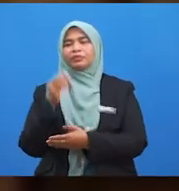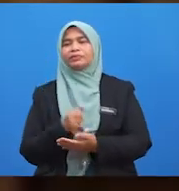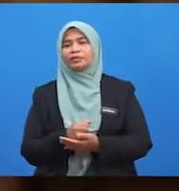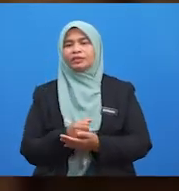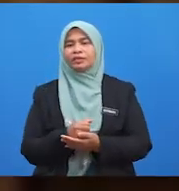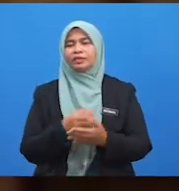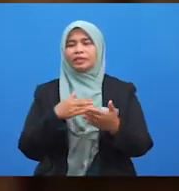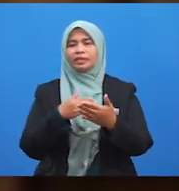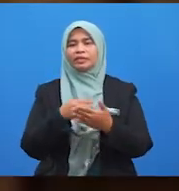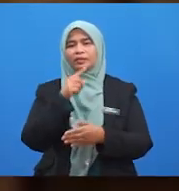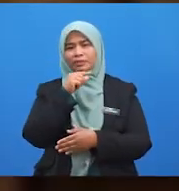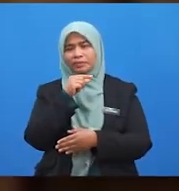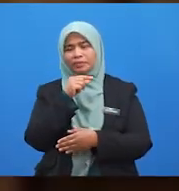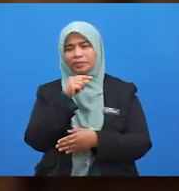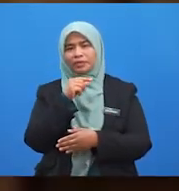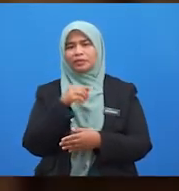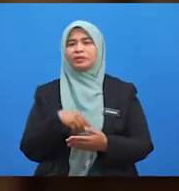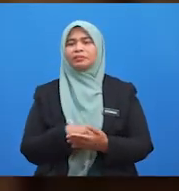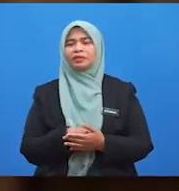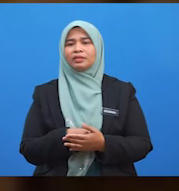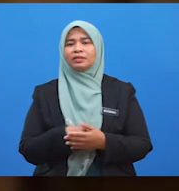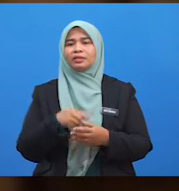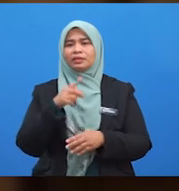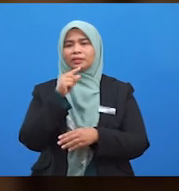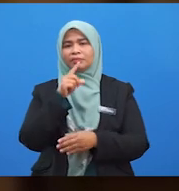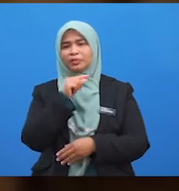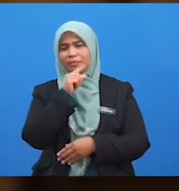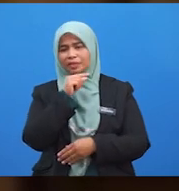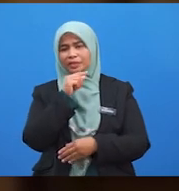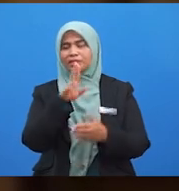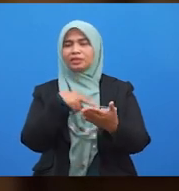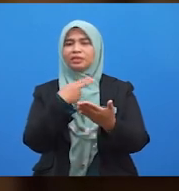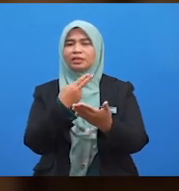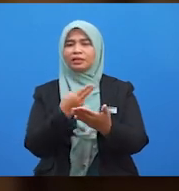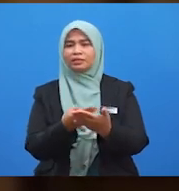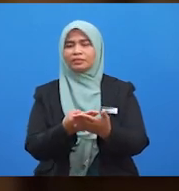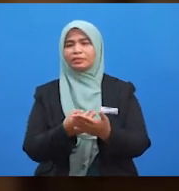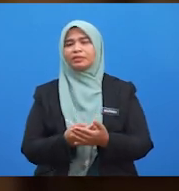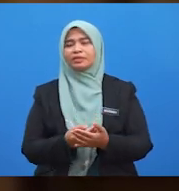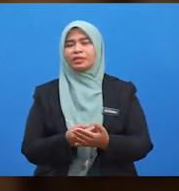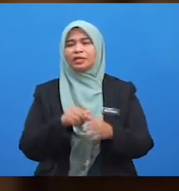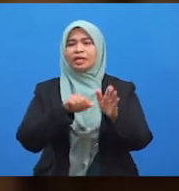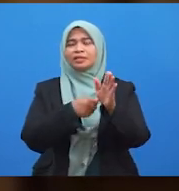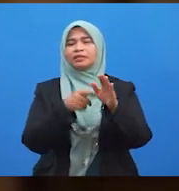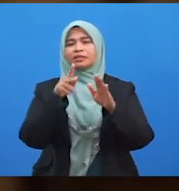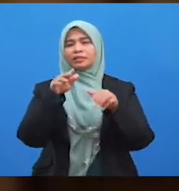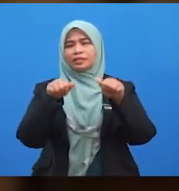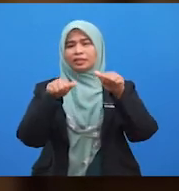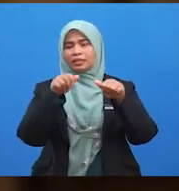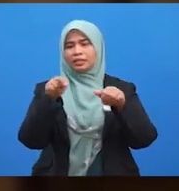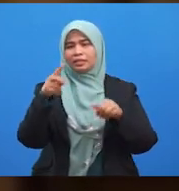tualang hingga pantempua di bidik bupati jatuh melurut. Asas